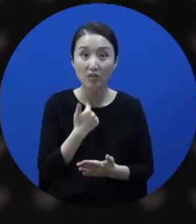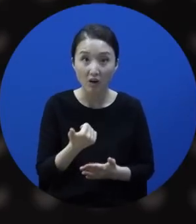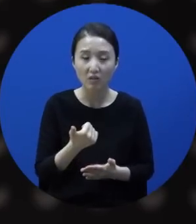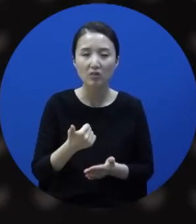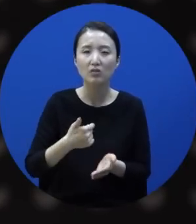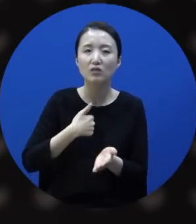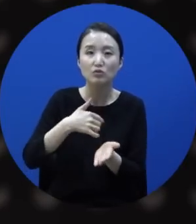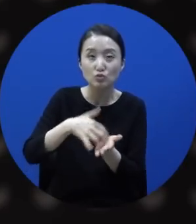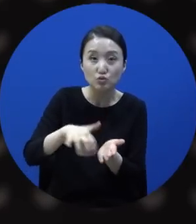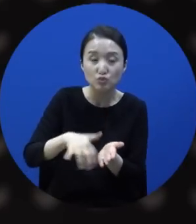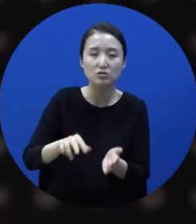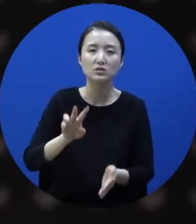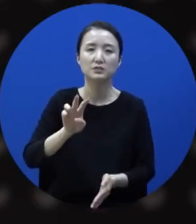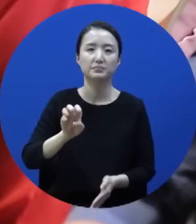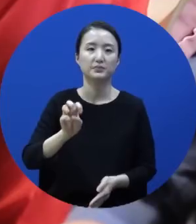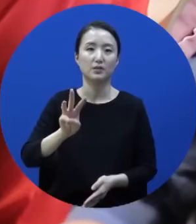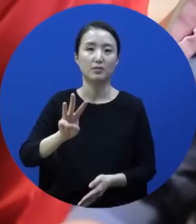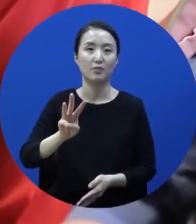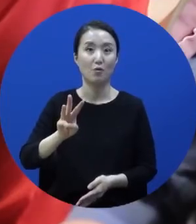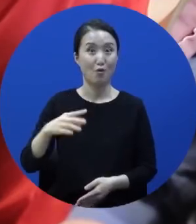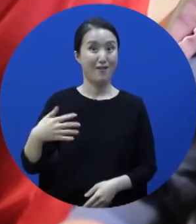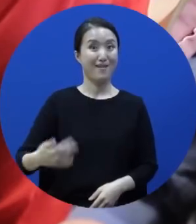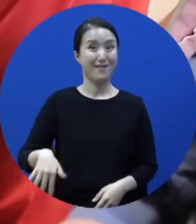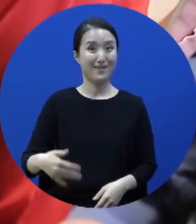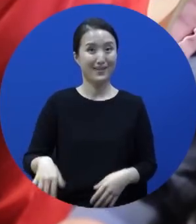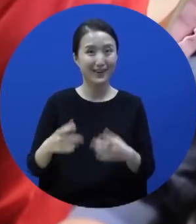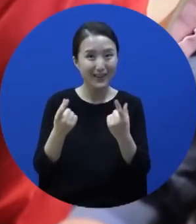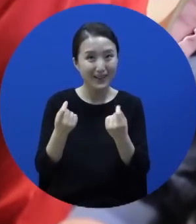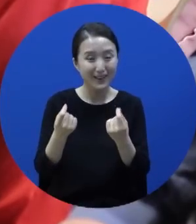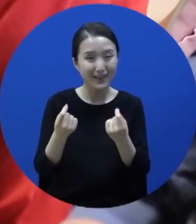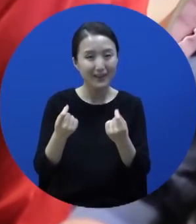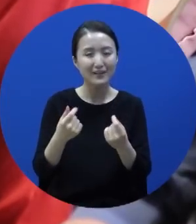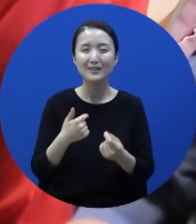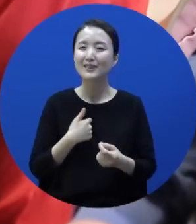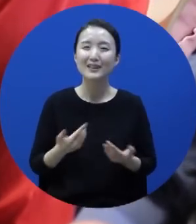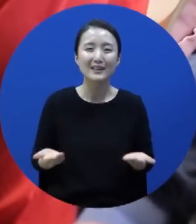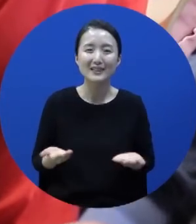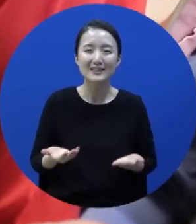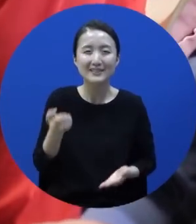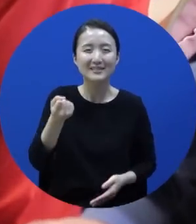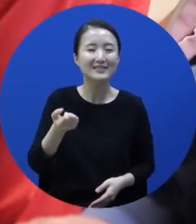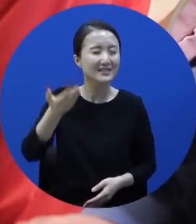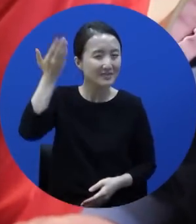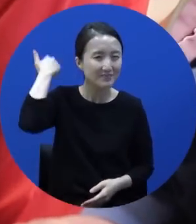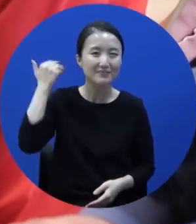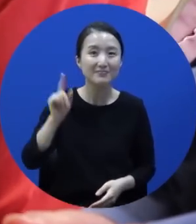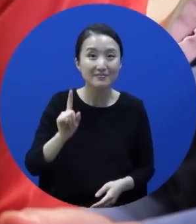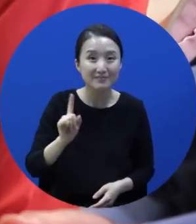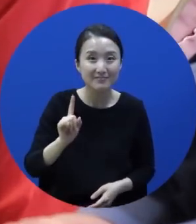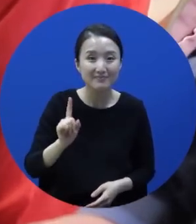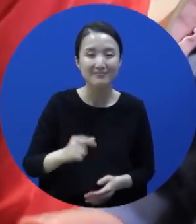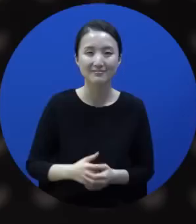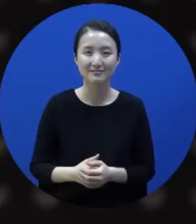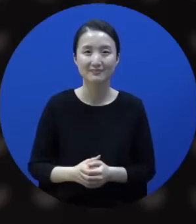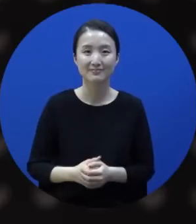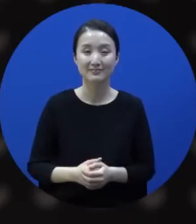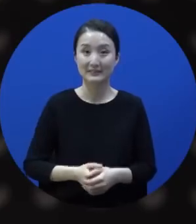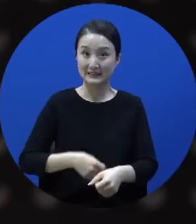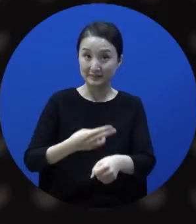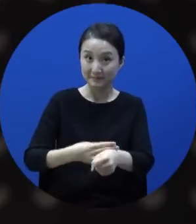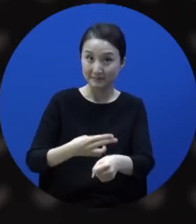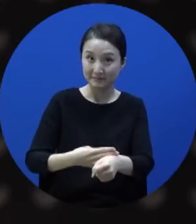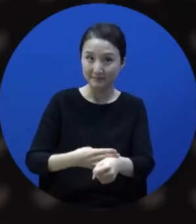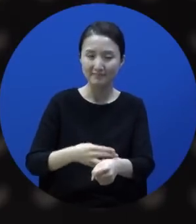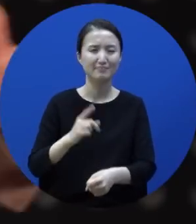혹시 가졌을 것 같으세요? 선생님? 땡! 간호사?